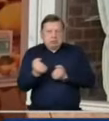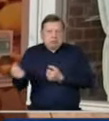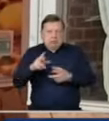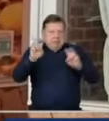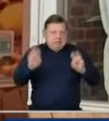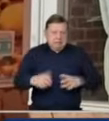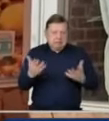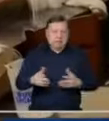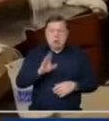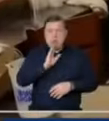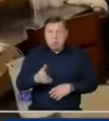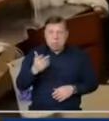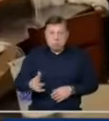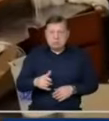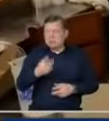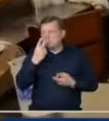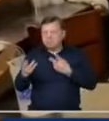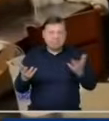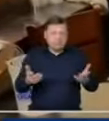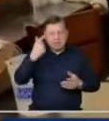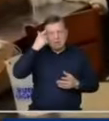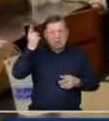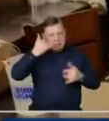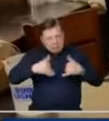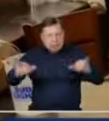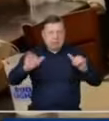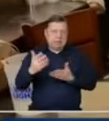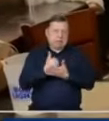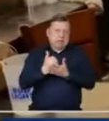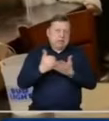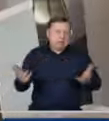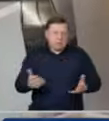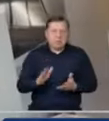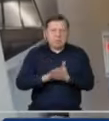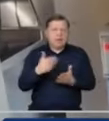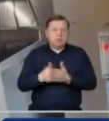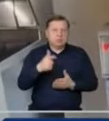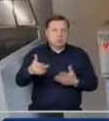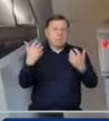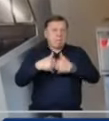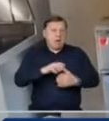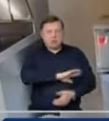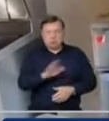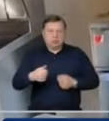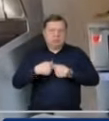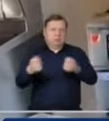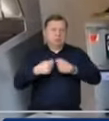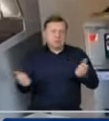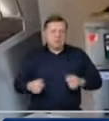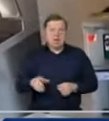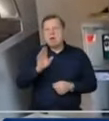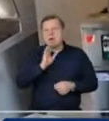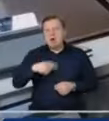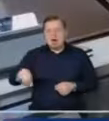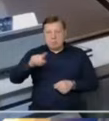Wielu z tych, którzy nie widzą takich szans, stara się zarobić jeszcze jakiekolwiek pieniądze, na przykład ze sprzedaży sprzętu. W tysiącach amerykańskich miast i